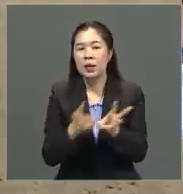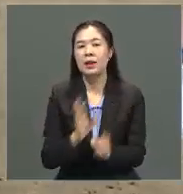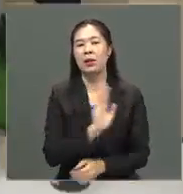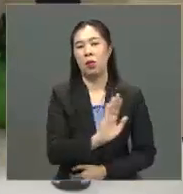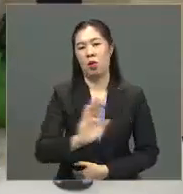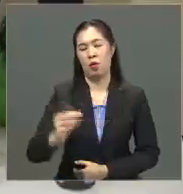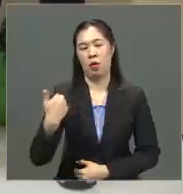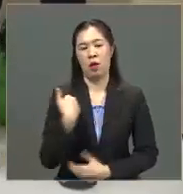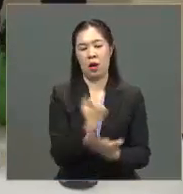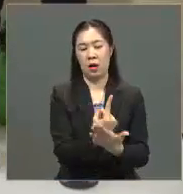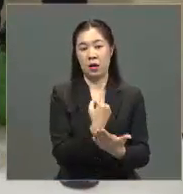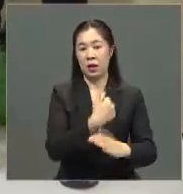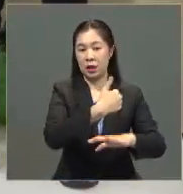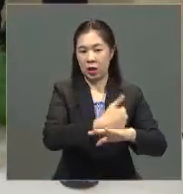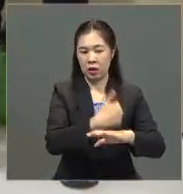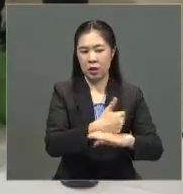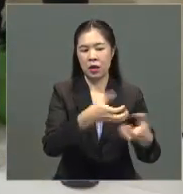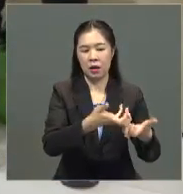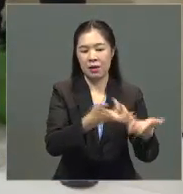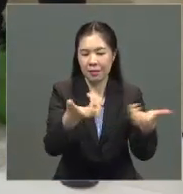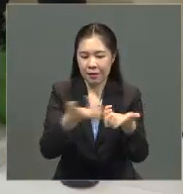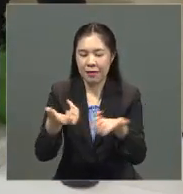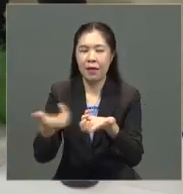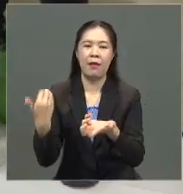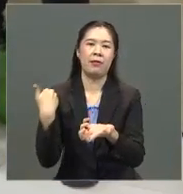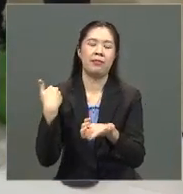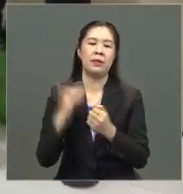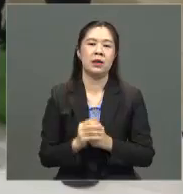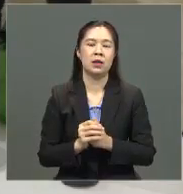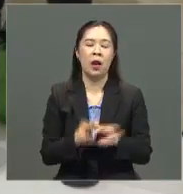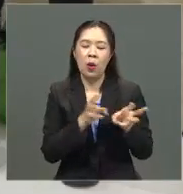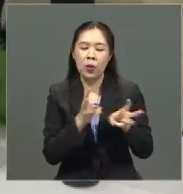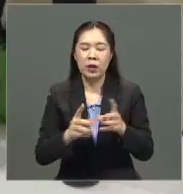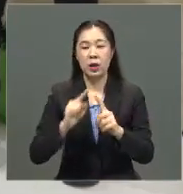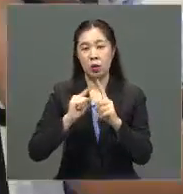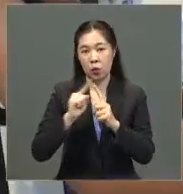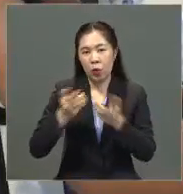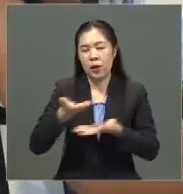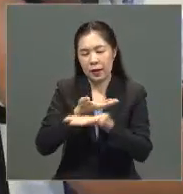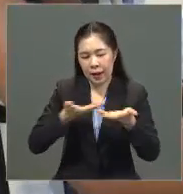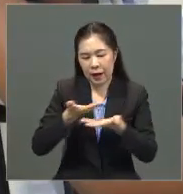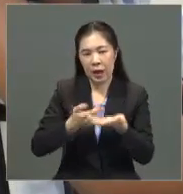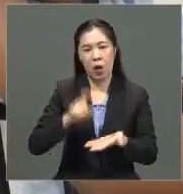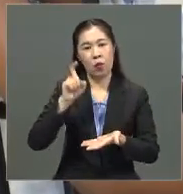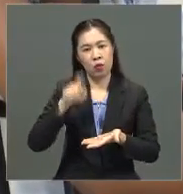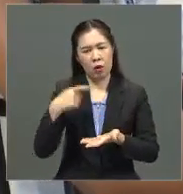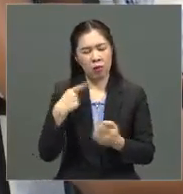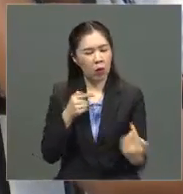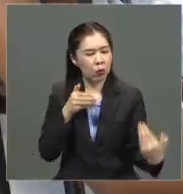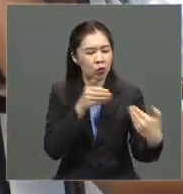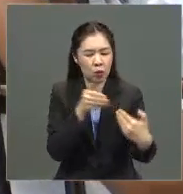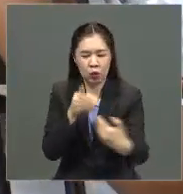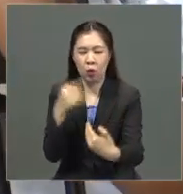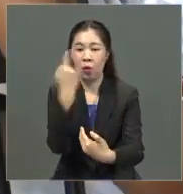แกนนำก็จะเป็นคนละคนคนละกลุ่มดังนั้นการพูดคุยเนี่ยอันนี้อาจจะต้องไปดูกันอีกทีว่าเอ๊ะแล้วจริงๆควรจะต้องไปคุยกับ